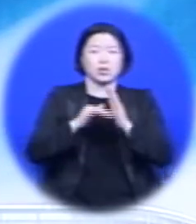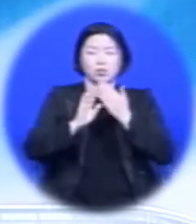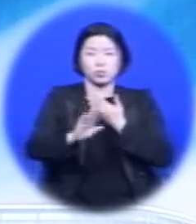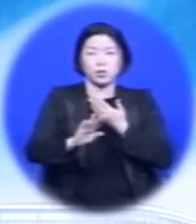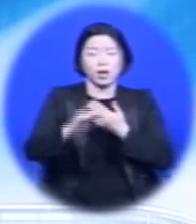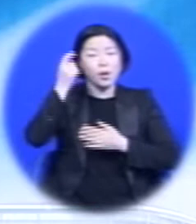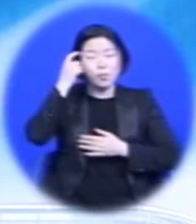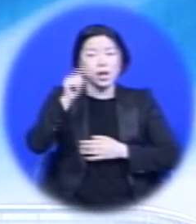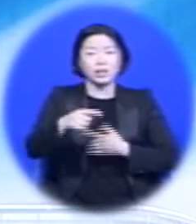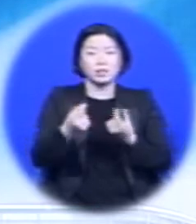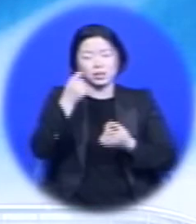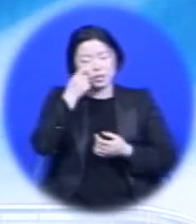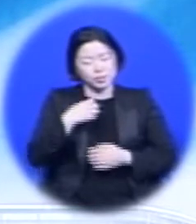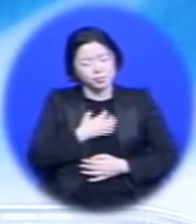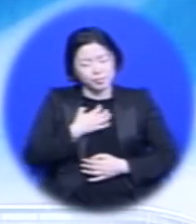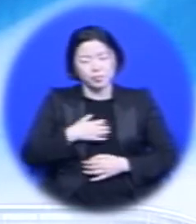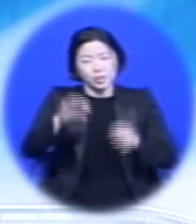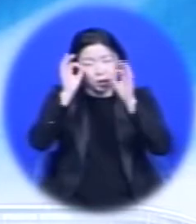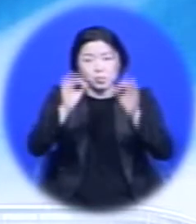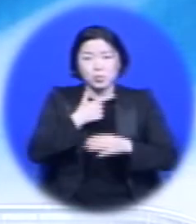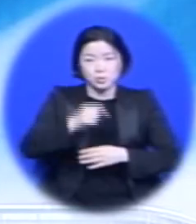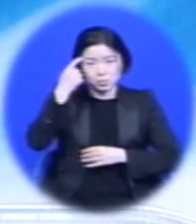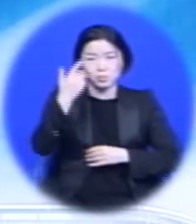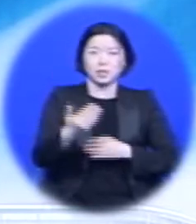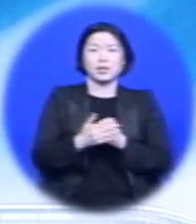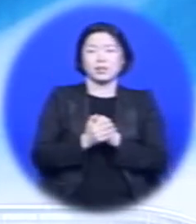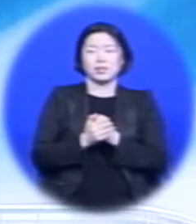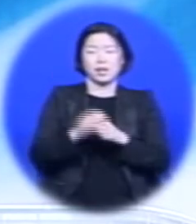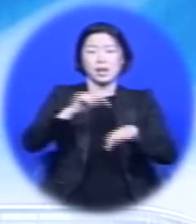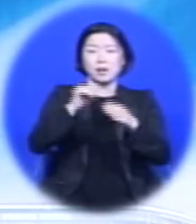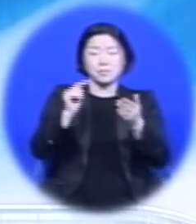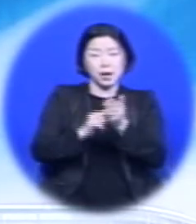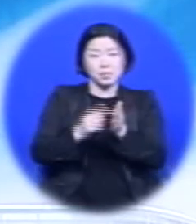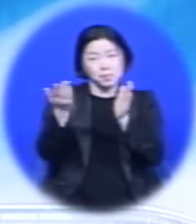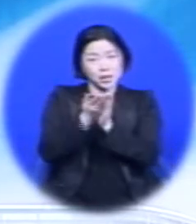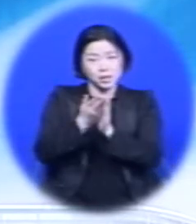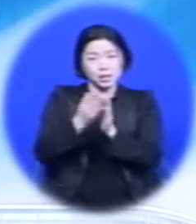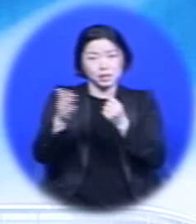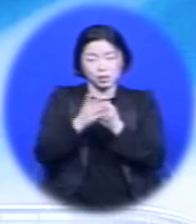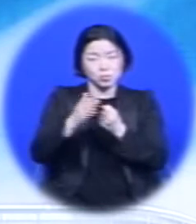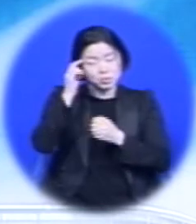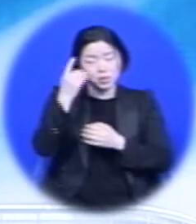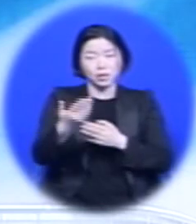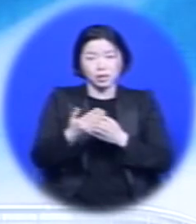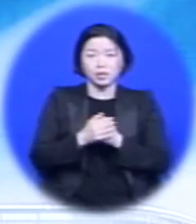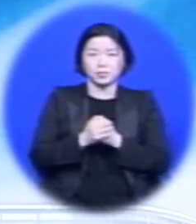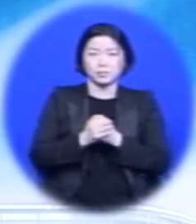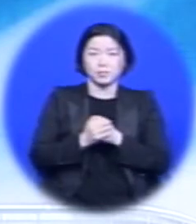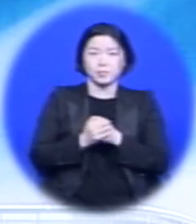왜 그렇게 슬프고 왜 그렇게 보고 싶은 거지요? 마음에 들었기 때문이기만 해서 그렇습니까?